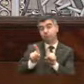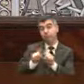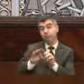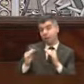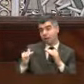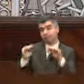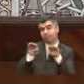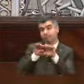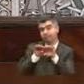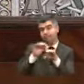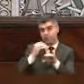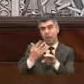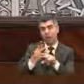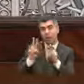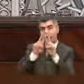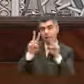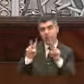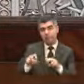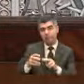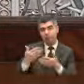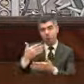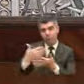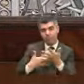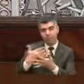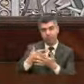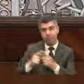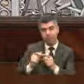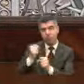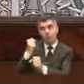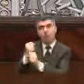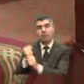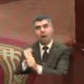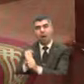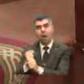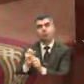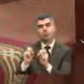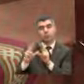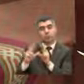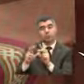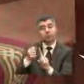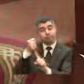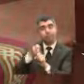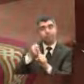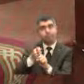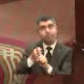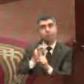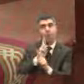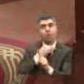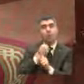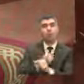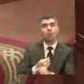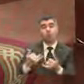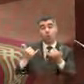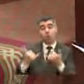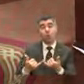مع حاجيات سوق الشغل هذا من إحدى أهم انشغالات الوزارة، واليوم وضعنا واحد خريطة الطريق